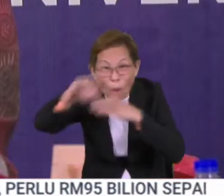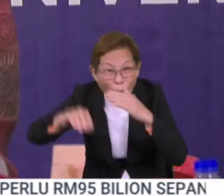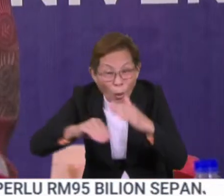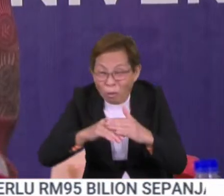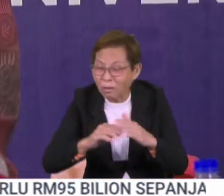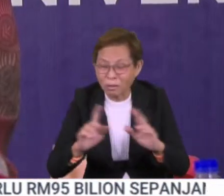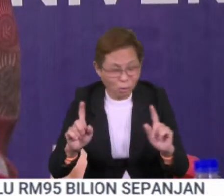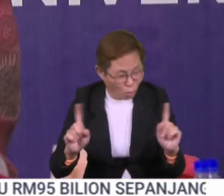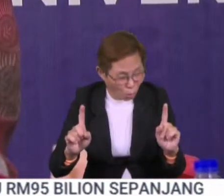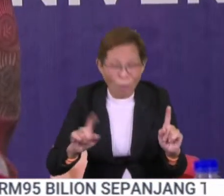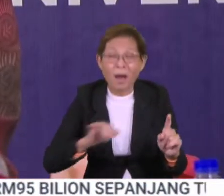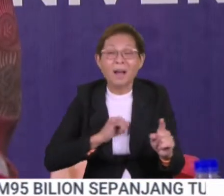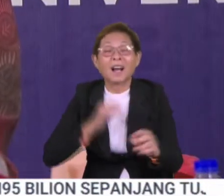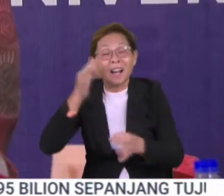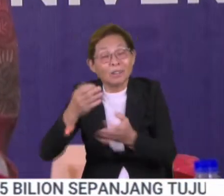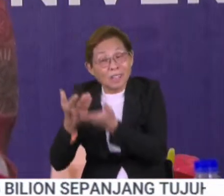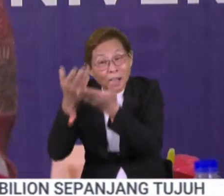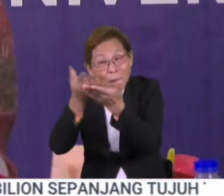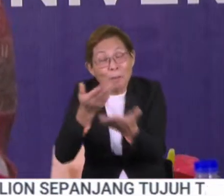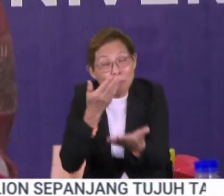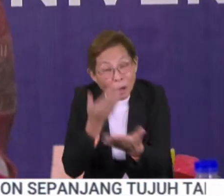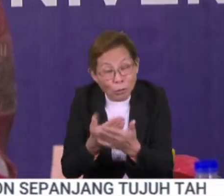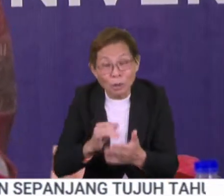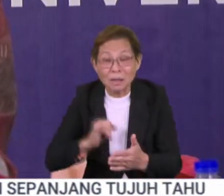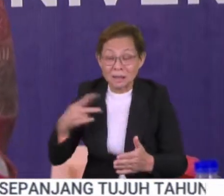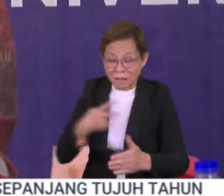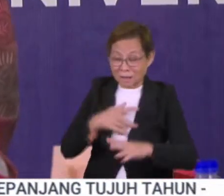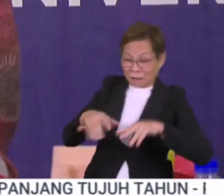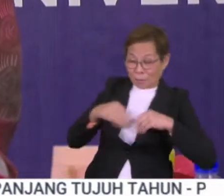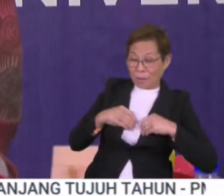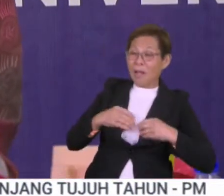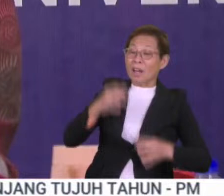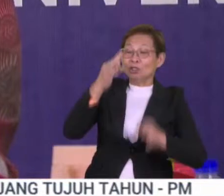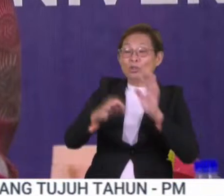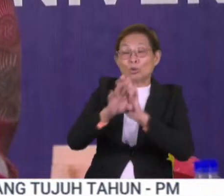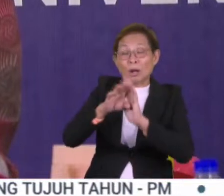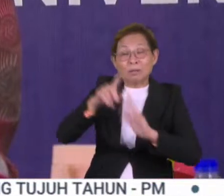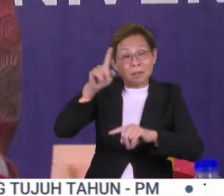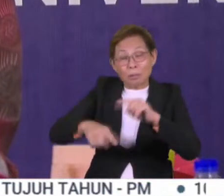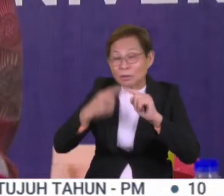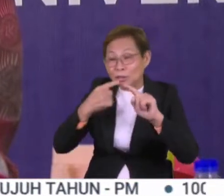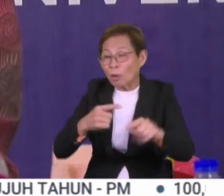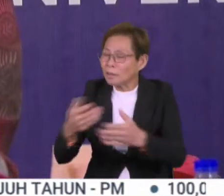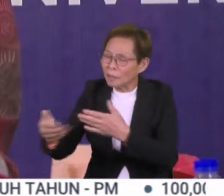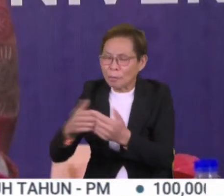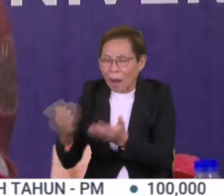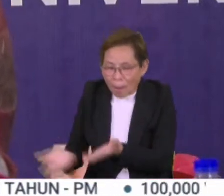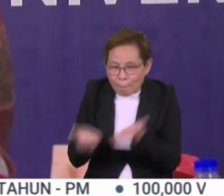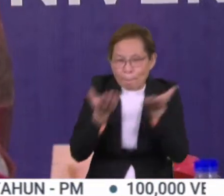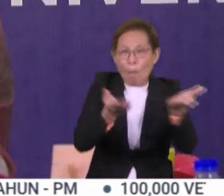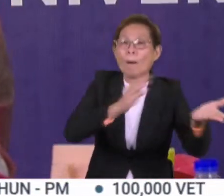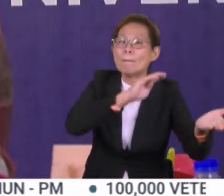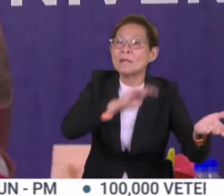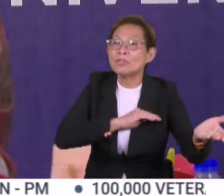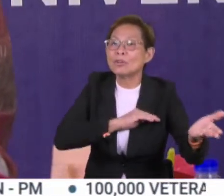itu baik, kita terima. Dan kalau saya tak boleh jawab, saya bawa dalam syarat Jemaah Menteri.